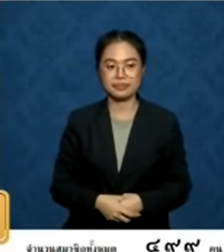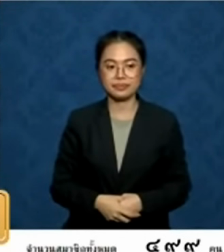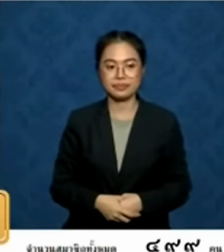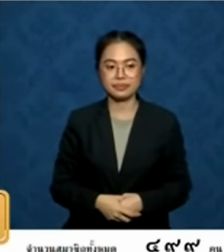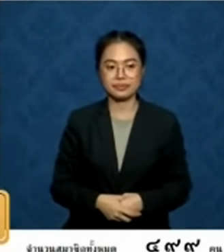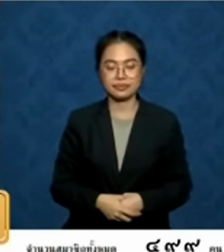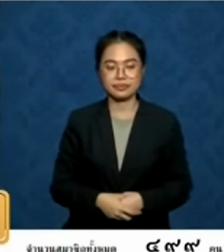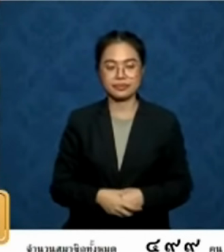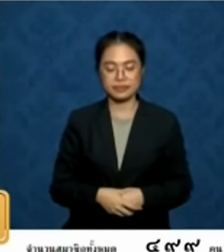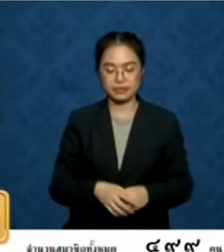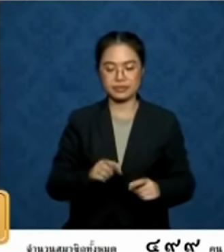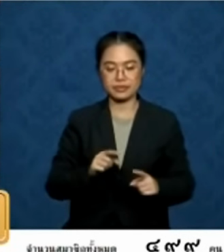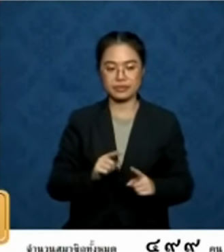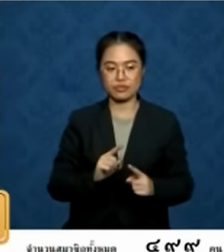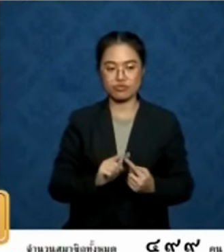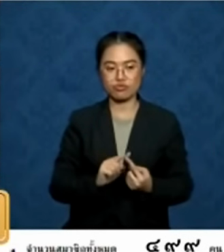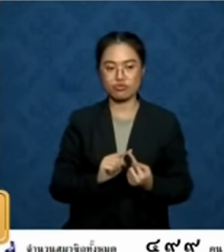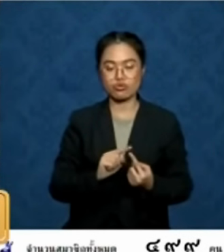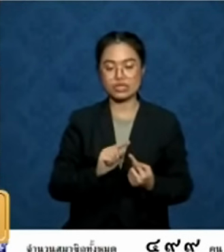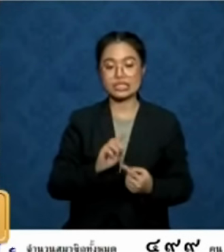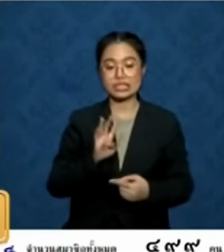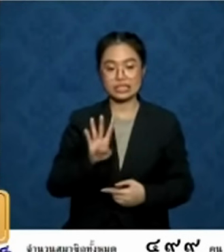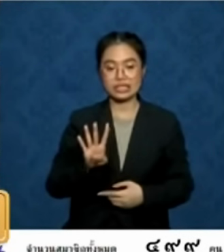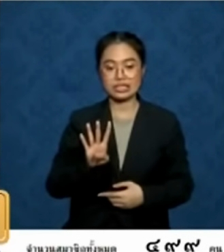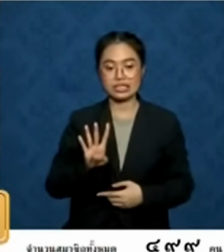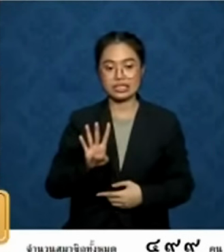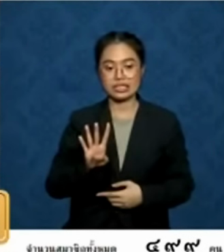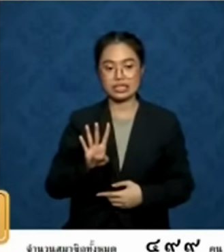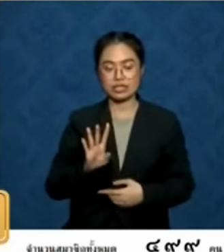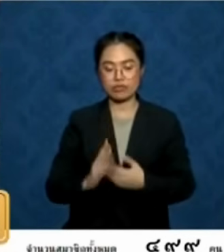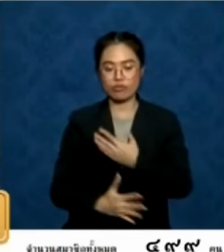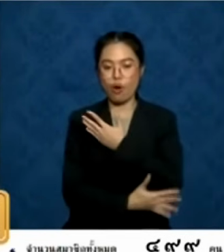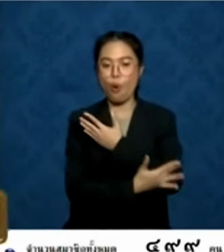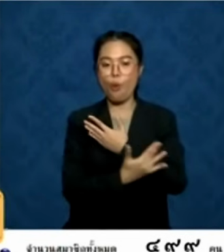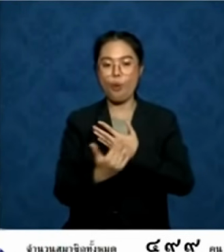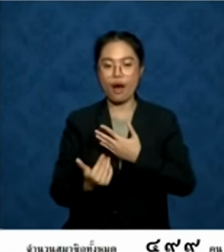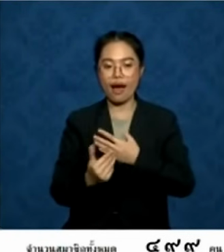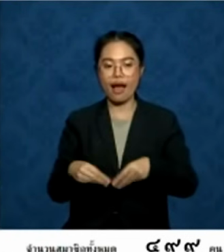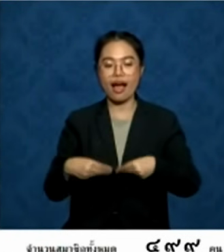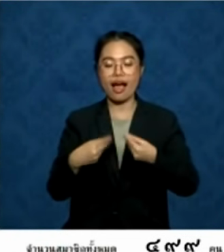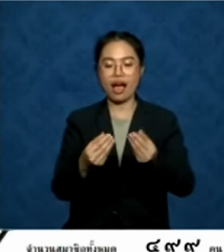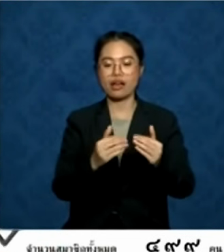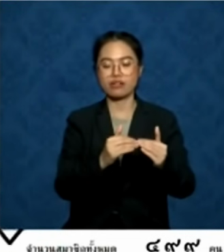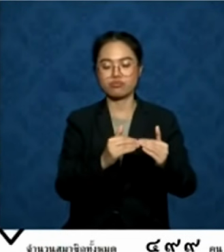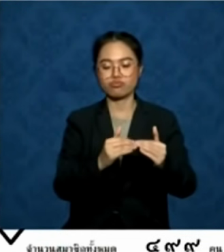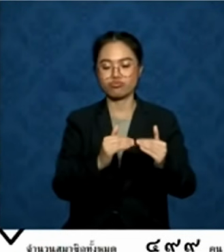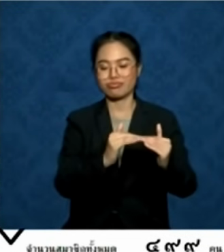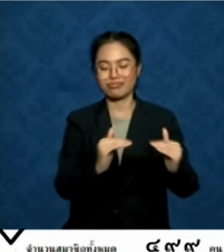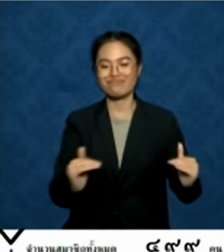ยุทธศาสตร์ที่4ด้านการสร้างโอกาสและความเสมอภาคทางสังคม